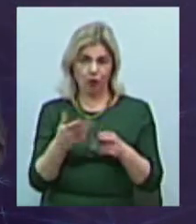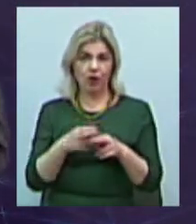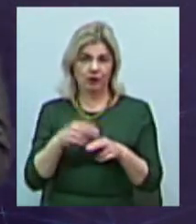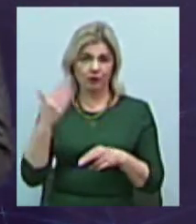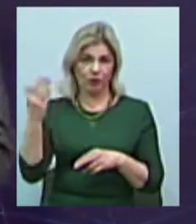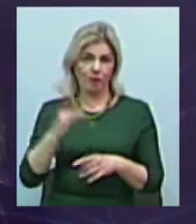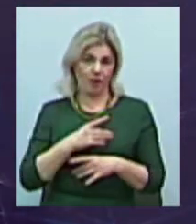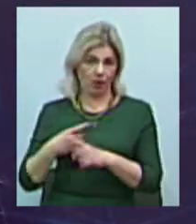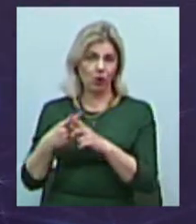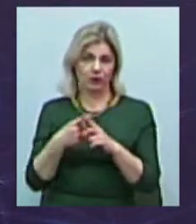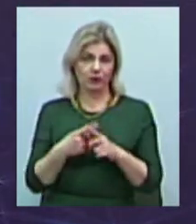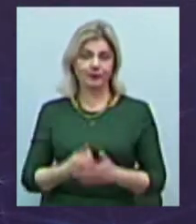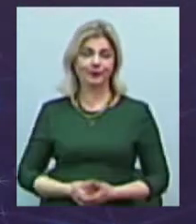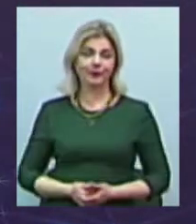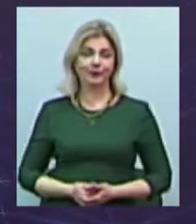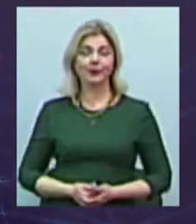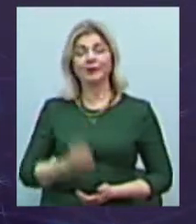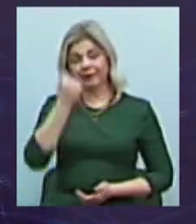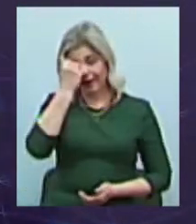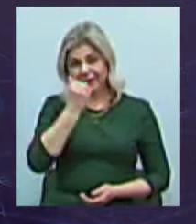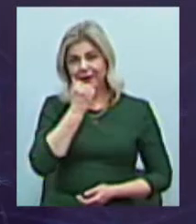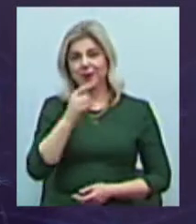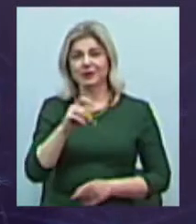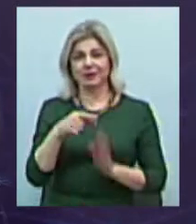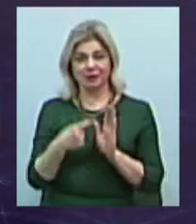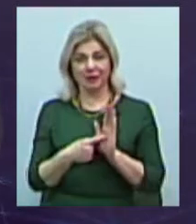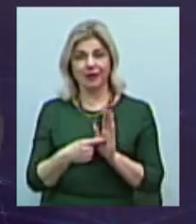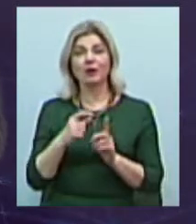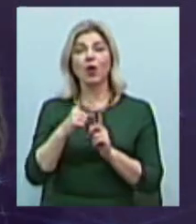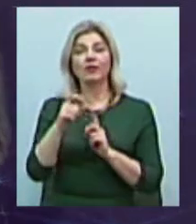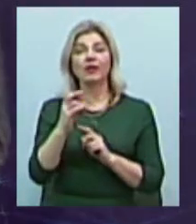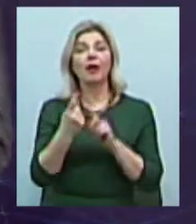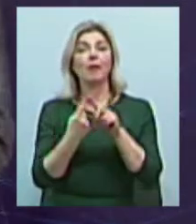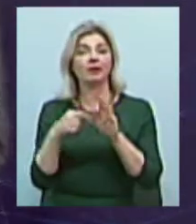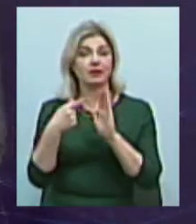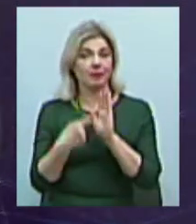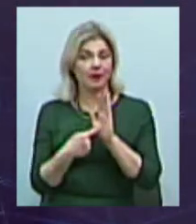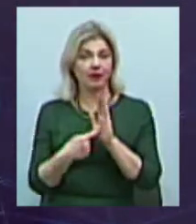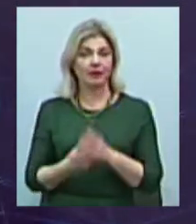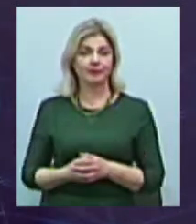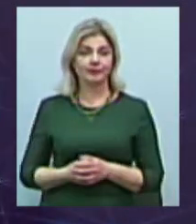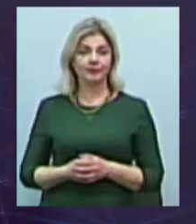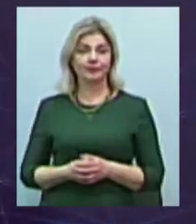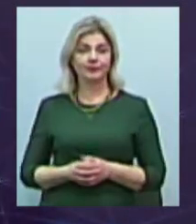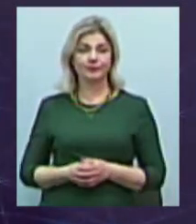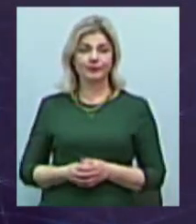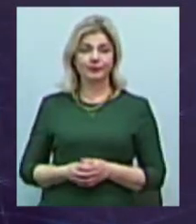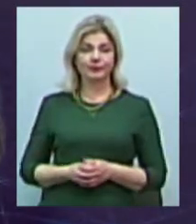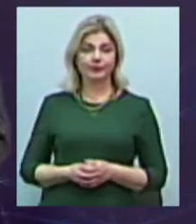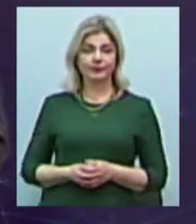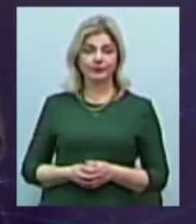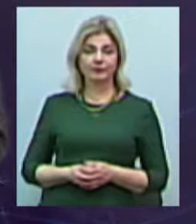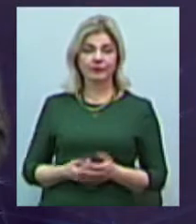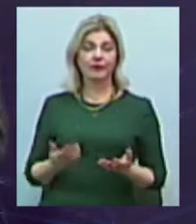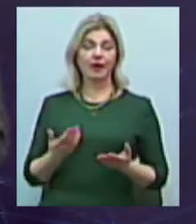тут ми зрозуміли. Дякую за запитання. Відповідаю на перше запитання. Це